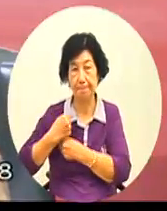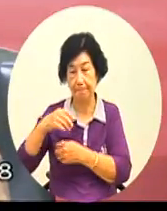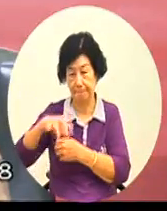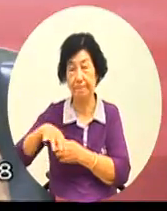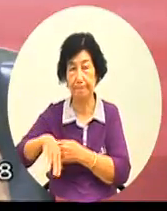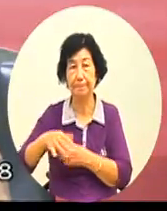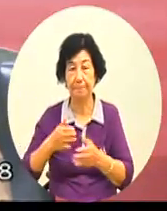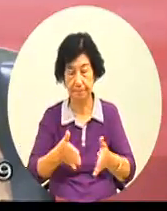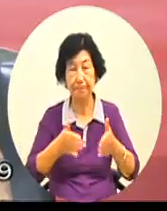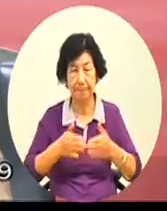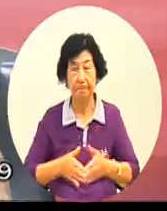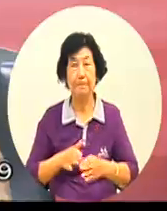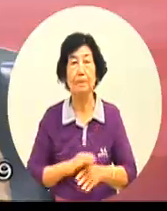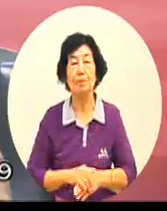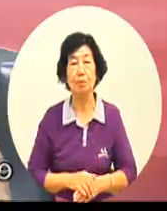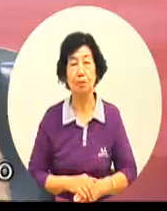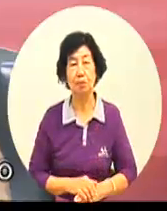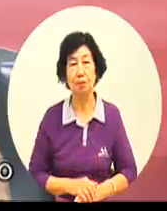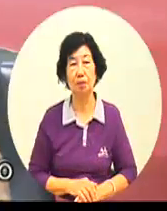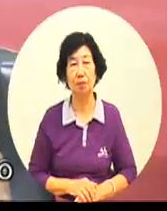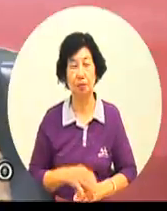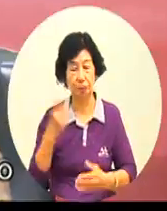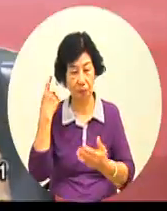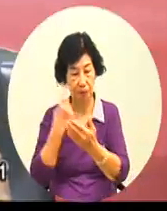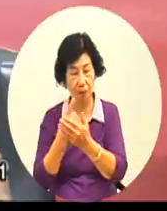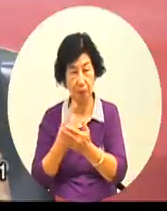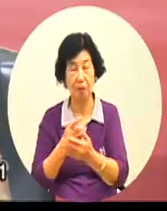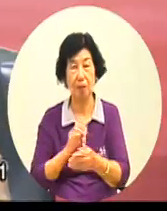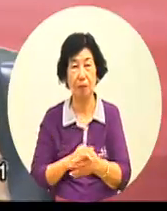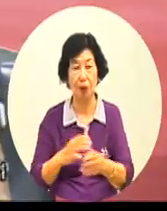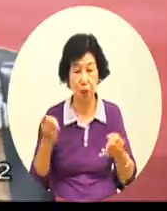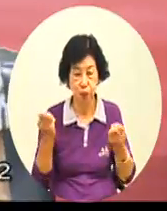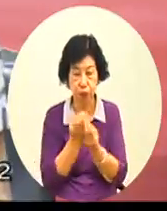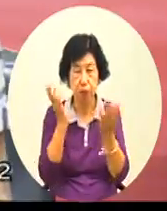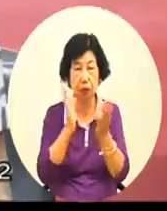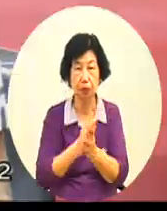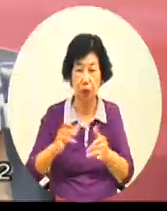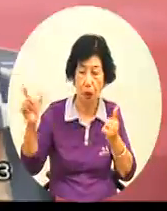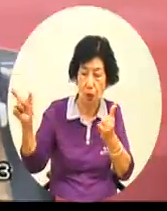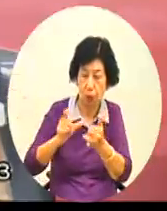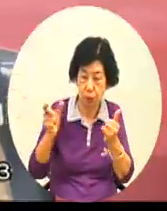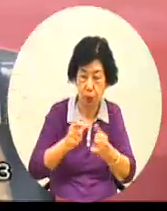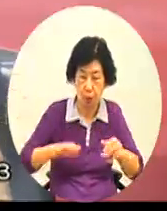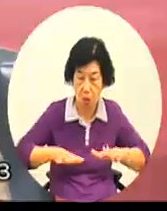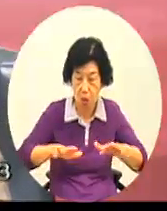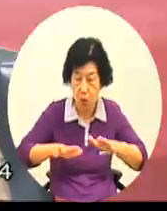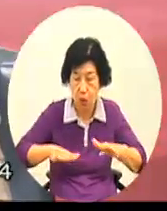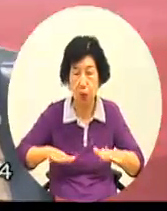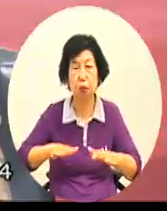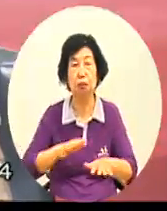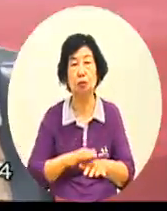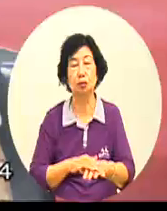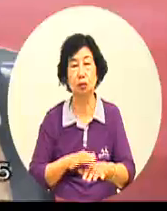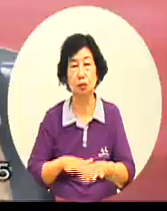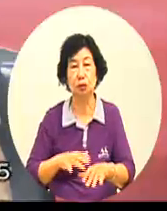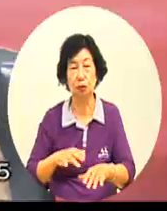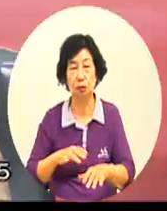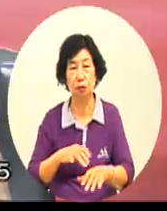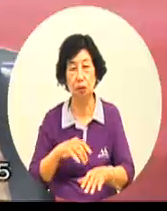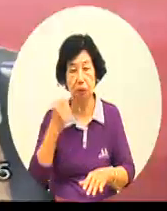要的角色啦。每次大家天灾地变，什么人都没想到，都想到军人要来救灾